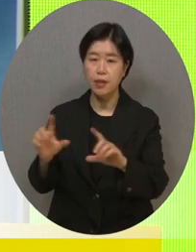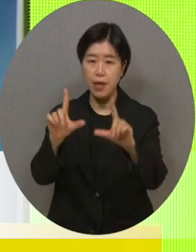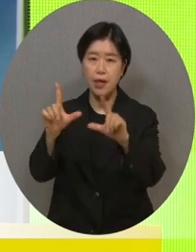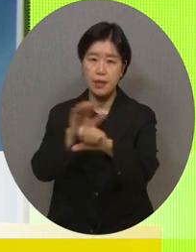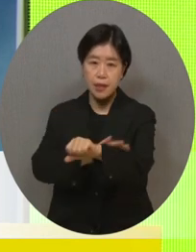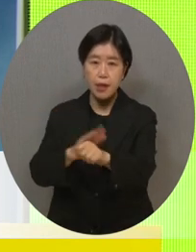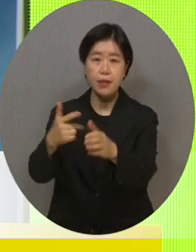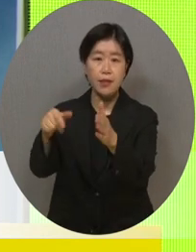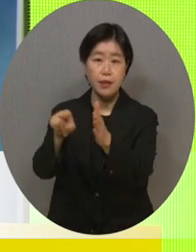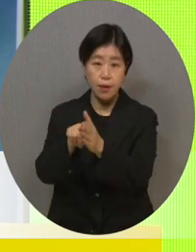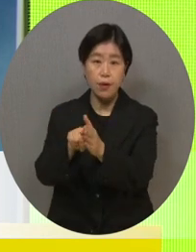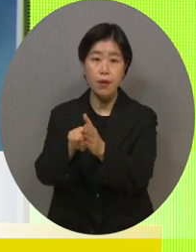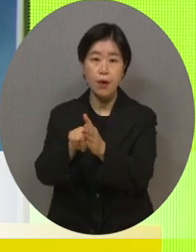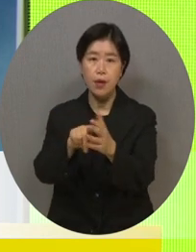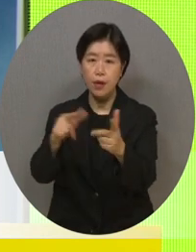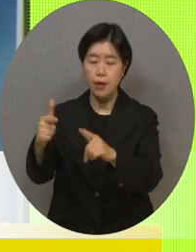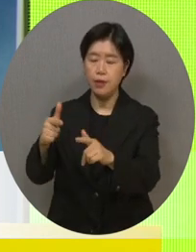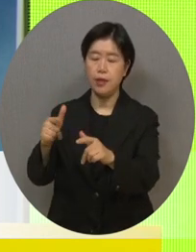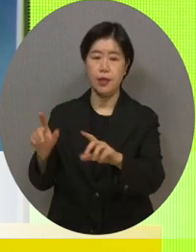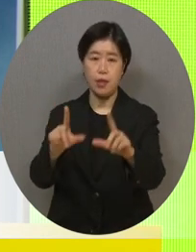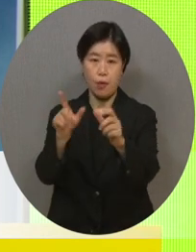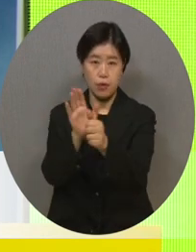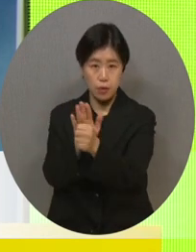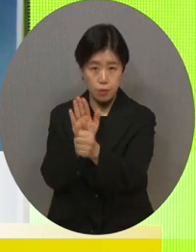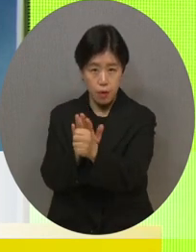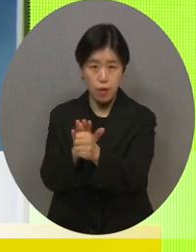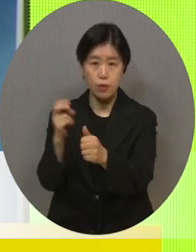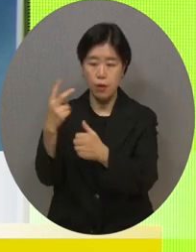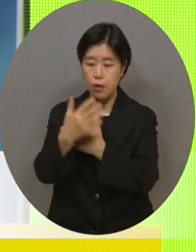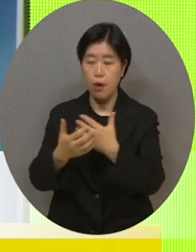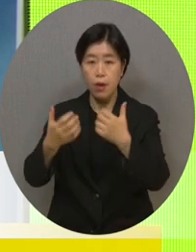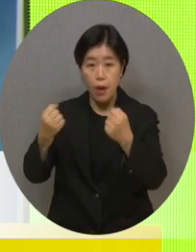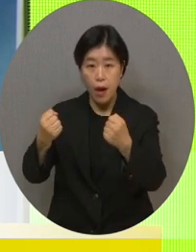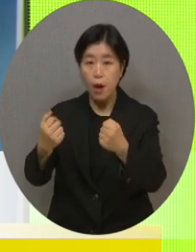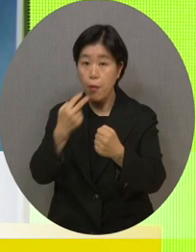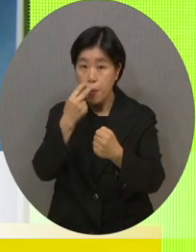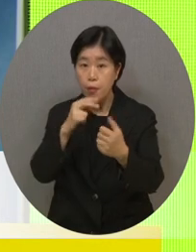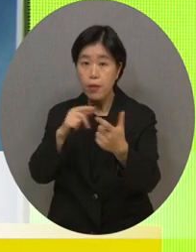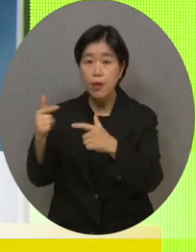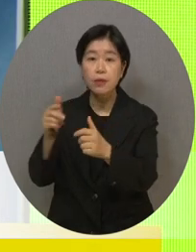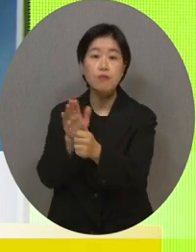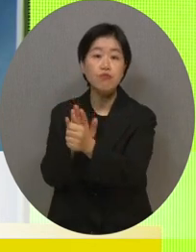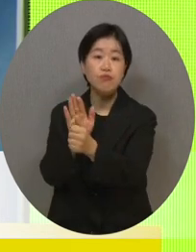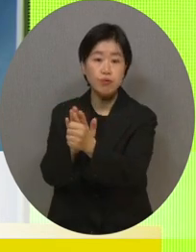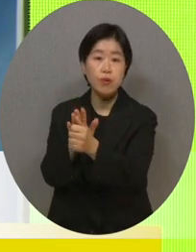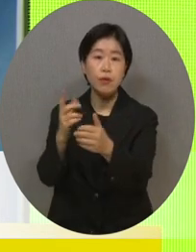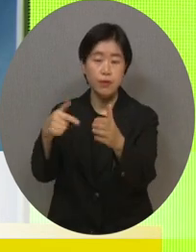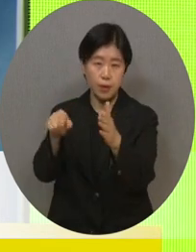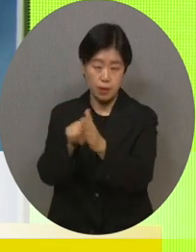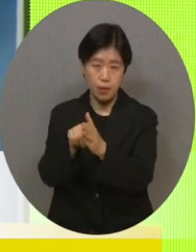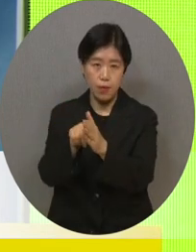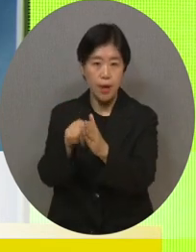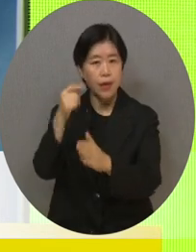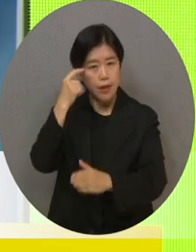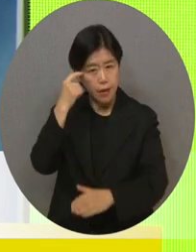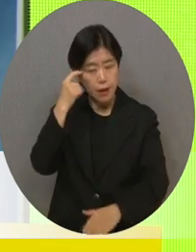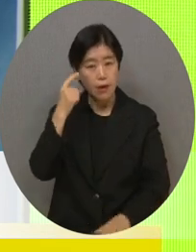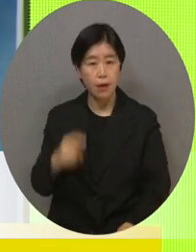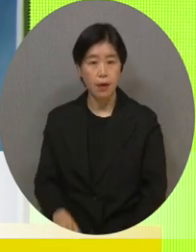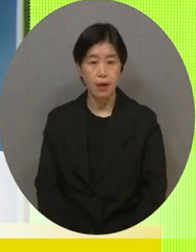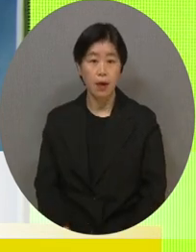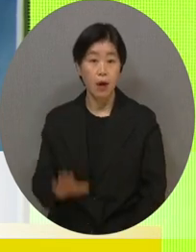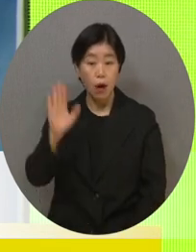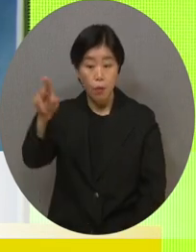시대 대비 노후 생활 지원 및 건강 돌봄 체계 지원을 국정 과제로 채택하고 적극적으로